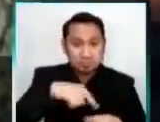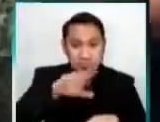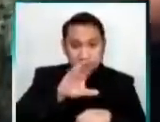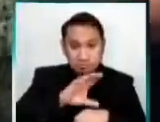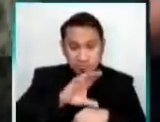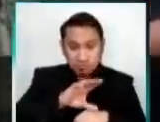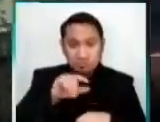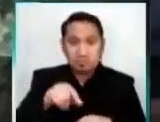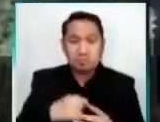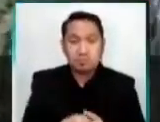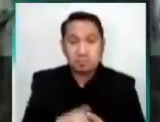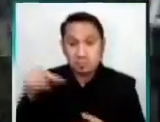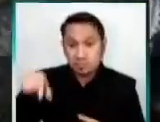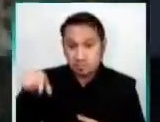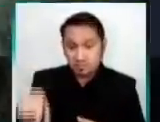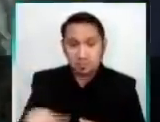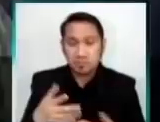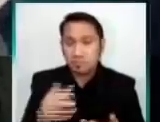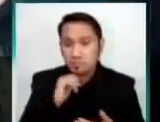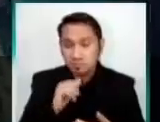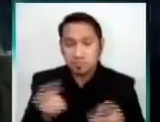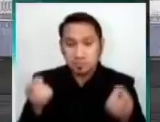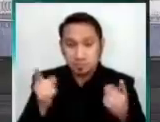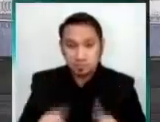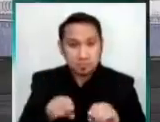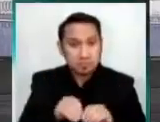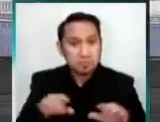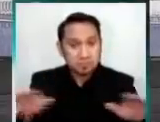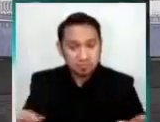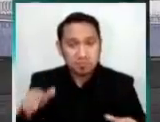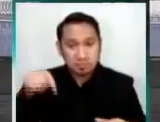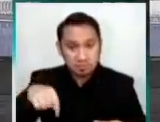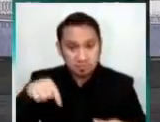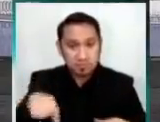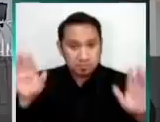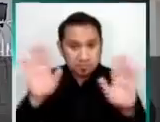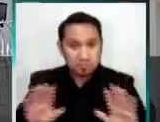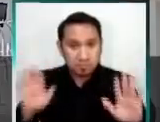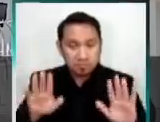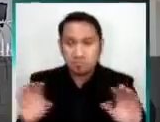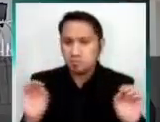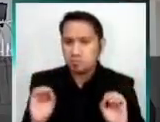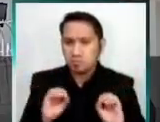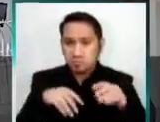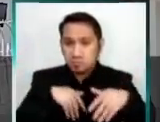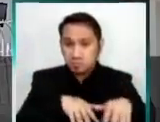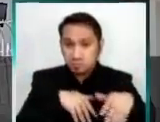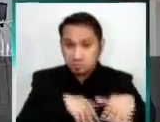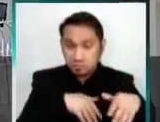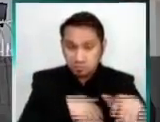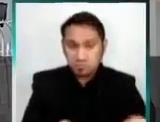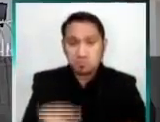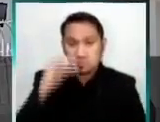super spreader event sa pista ng itim na Nazareno sa Linggo. Dahil walang mangyayaring traslasyon, muling paalala ni Moreno,